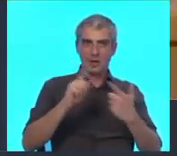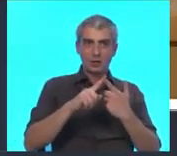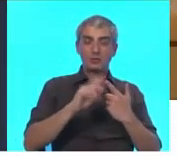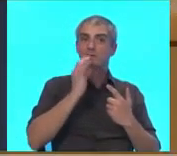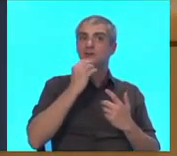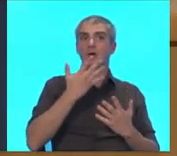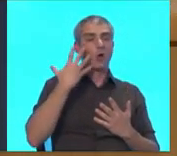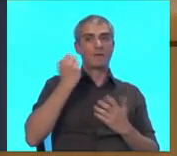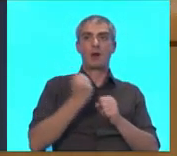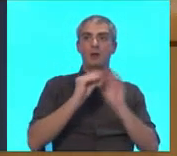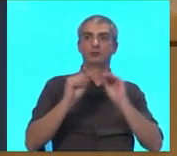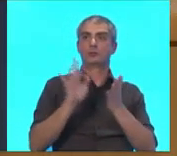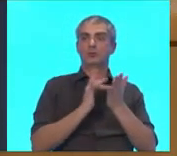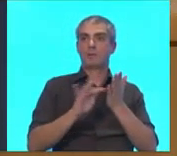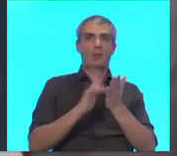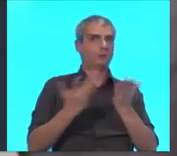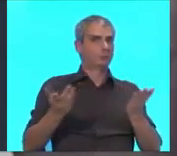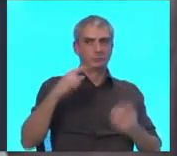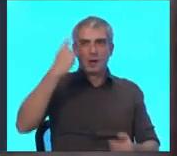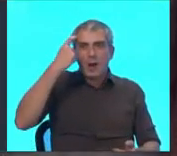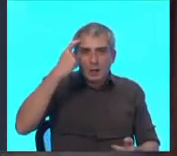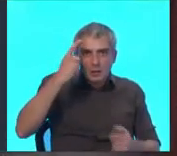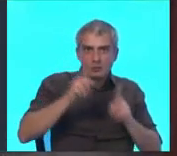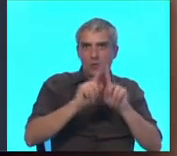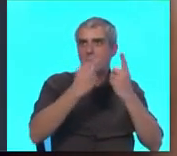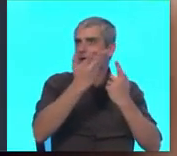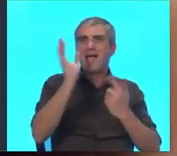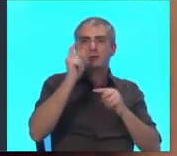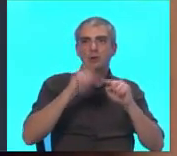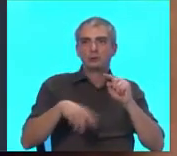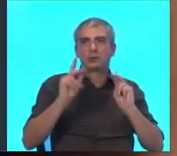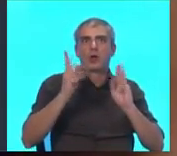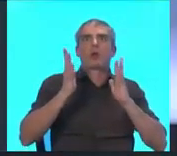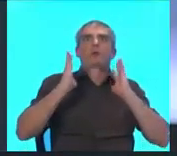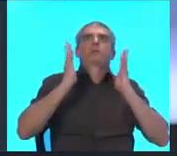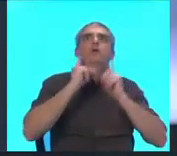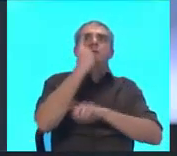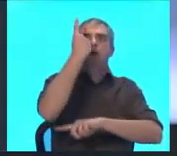להשתמש באפליקציות. אבל צריך לדעת, כמו מקרה כזה, שאחוז הכישלון יכול להיות מאוד גבוה.